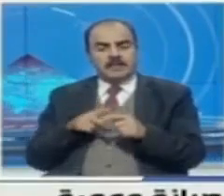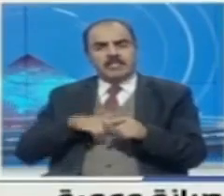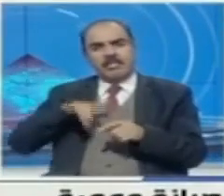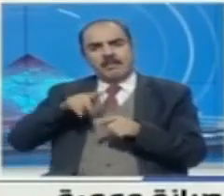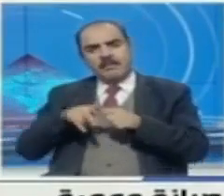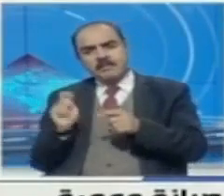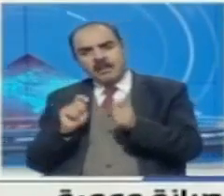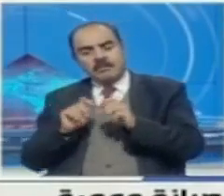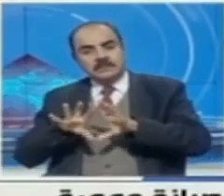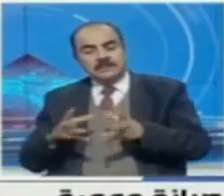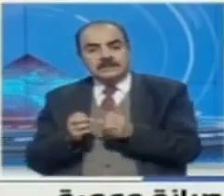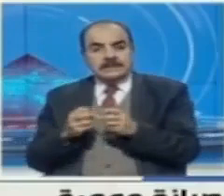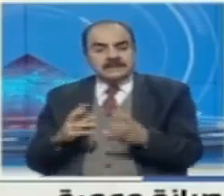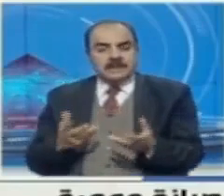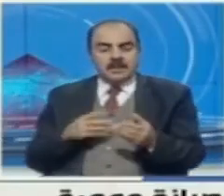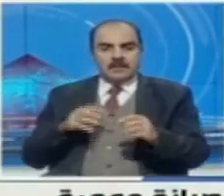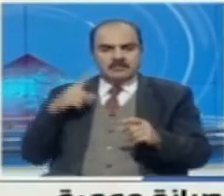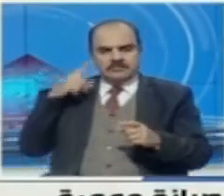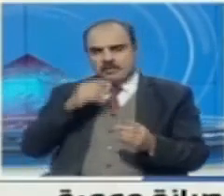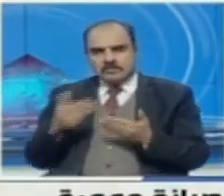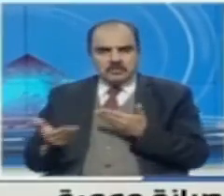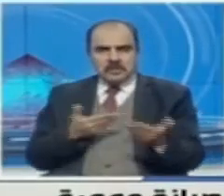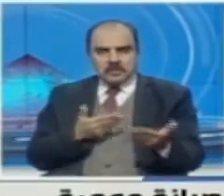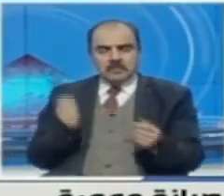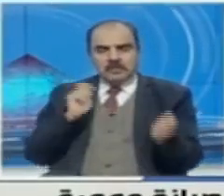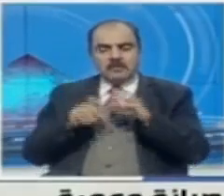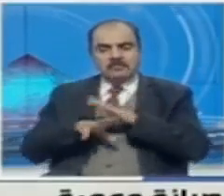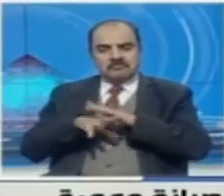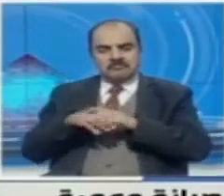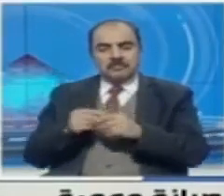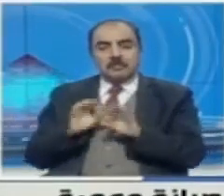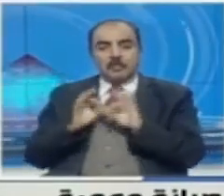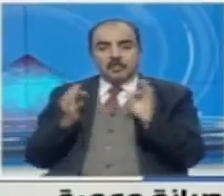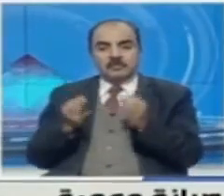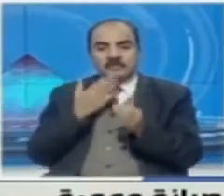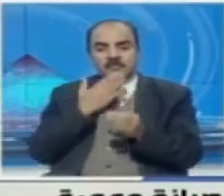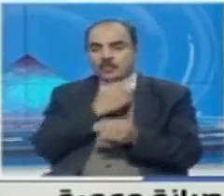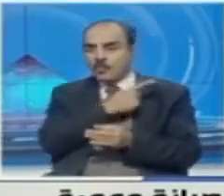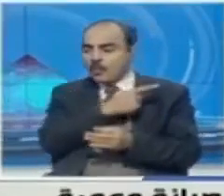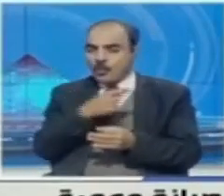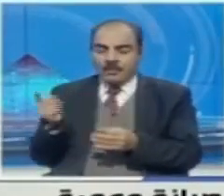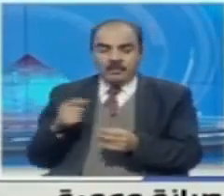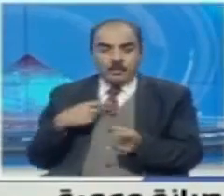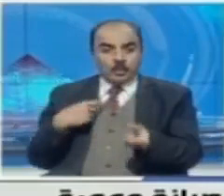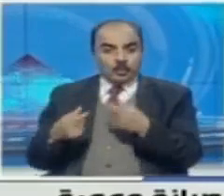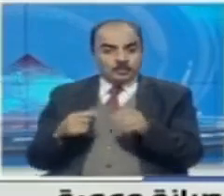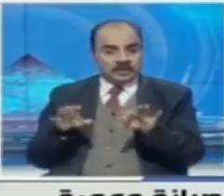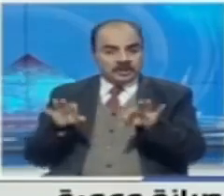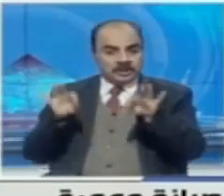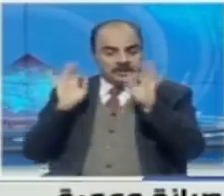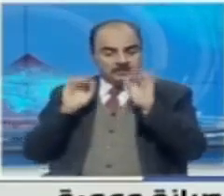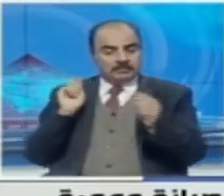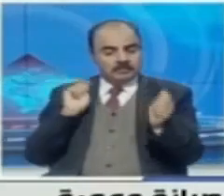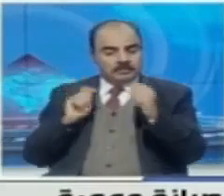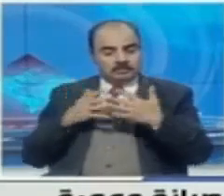الطائرات وكيفية تذليل المعوقات التي تواجه صناعة الطيران المدني بإفريقيا في ظل ما تشهد التكنولوجيا الحديثة من تطور